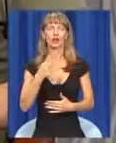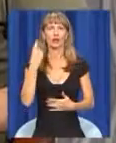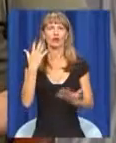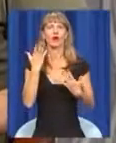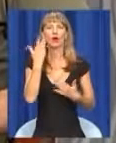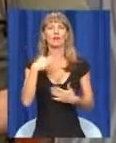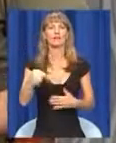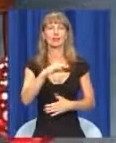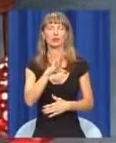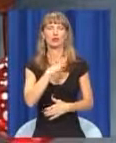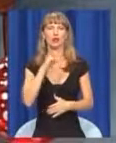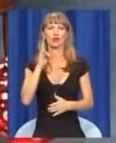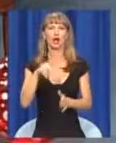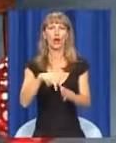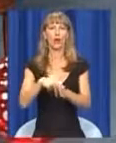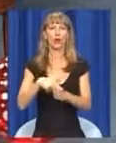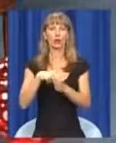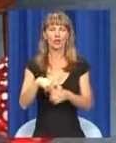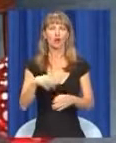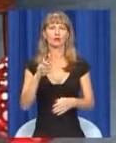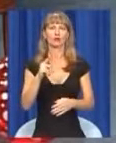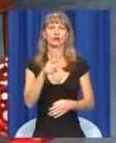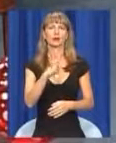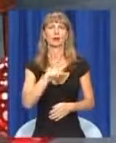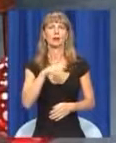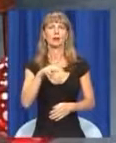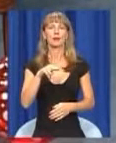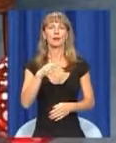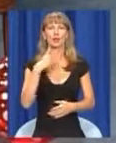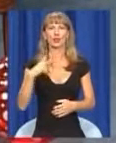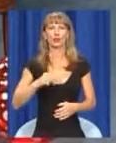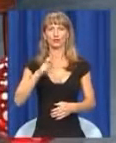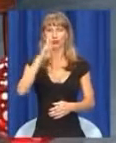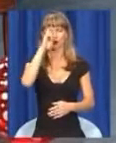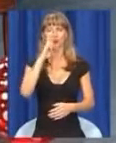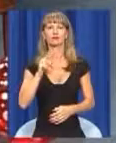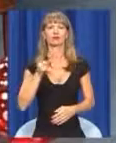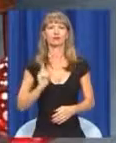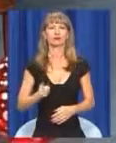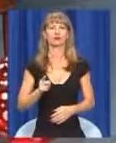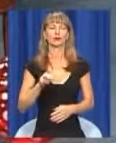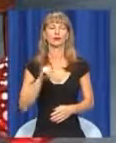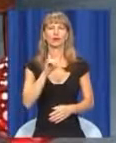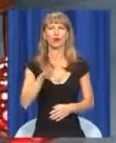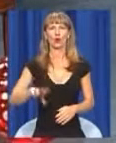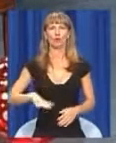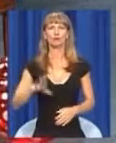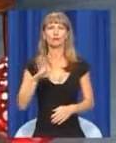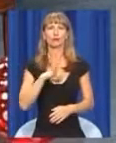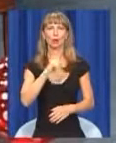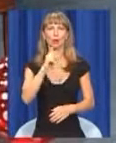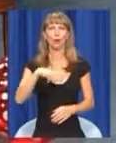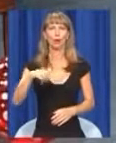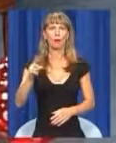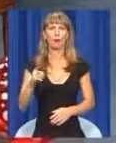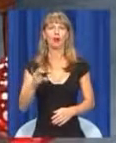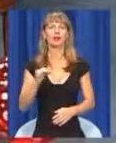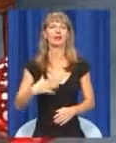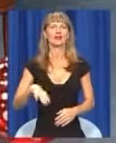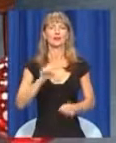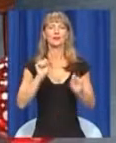їздили всі на конях, тобто ти була такою принцесою, там, знаєш, тобі, тебе везли на коні, і насправді у твого коня навіть був певний номер. І всі